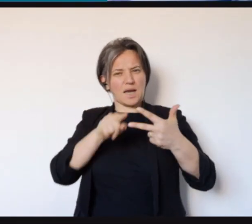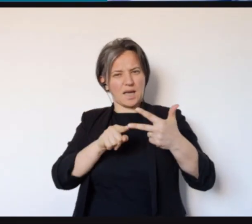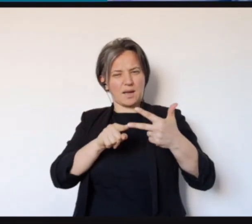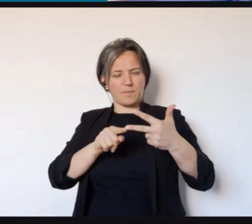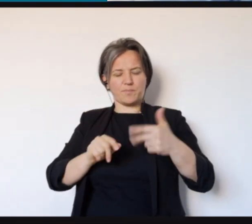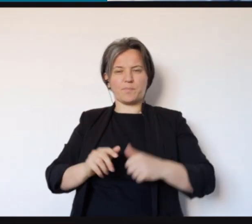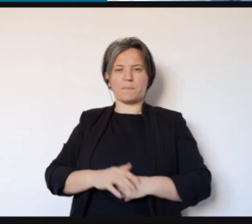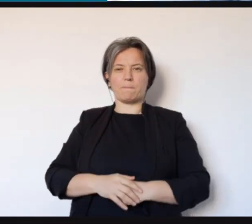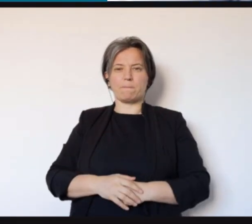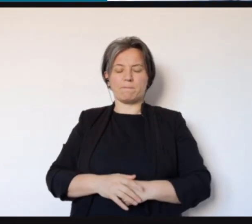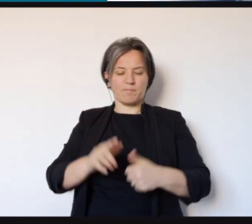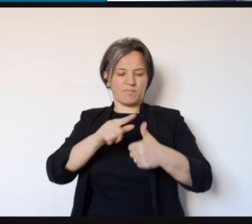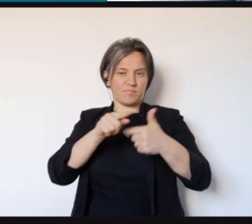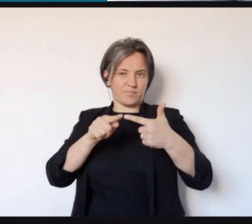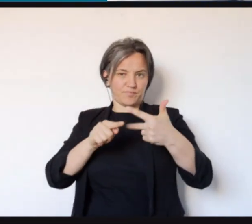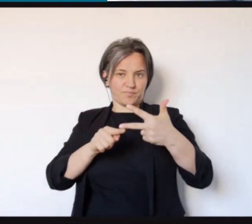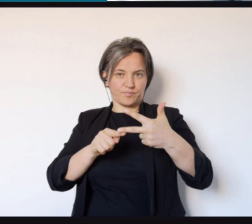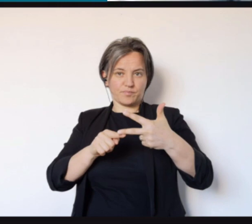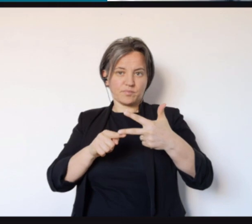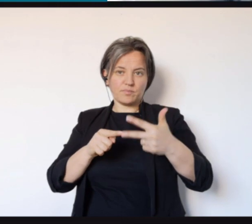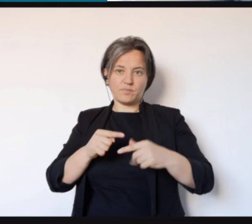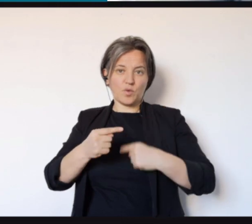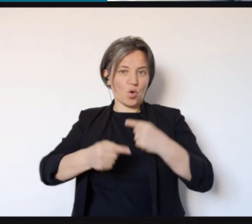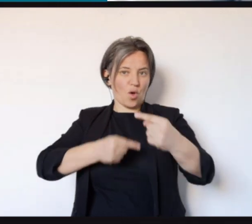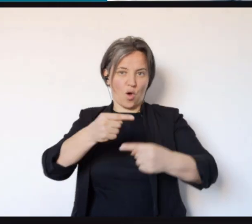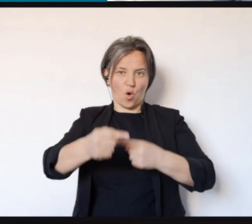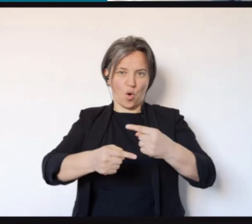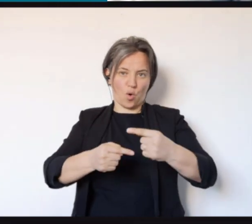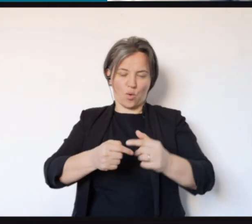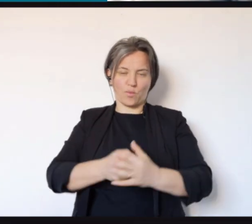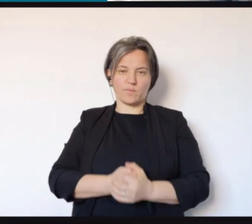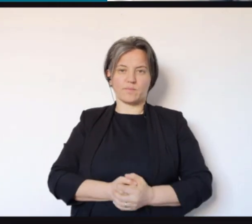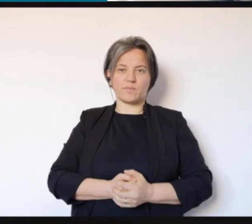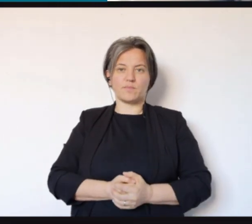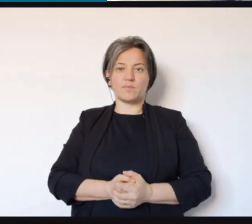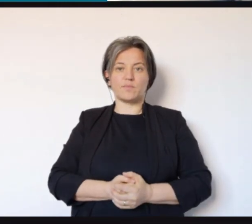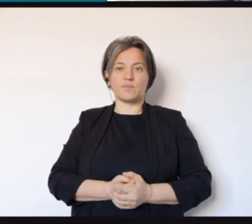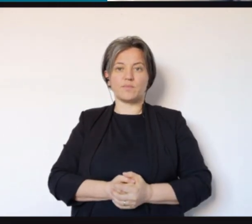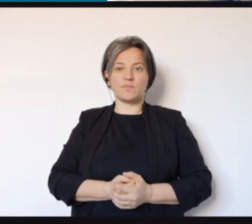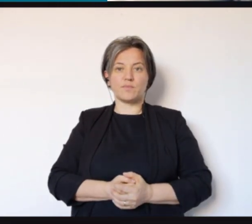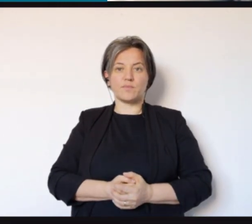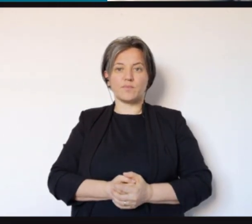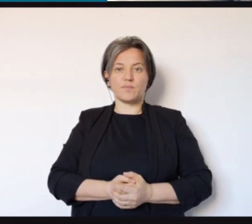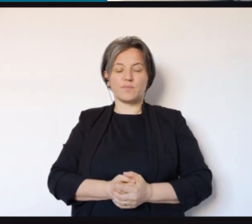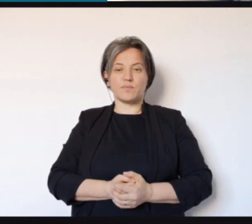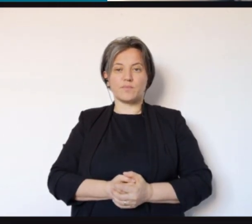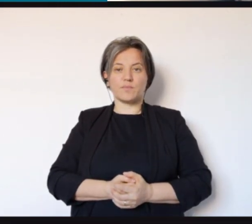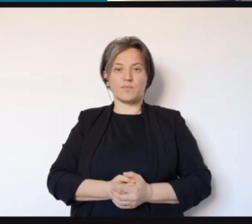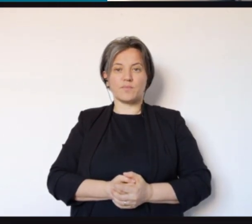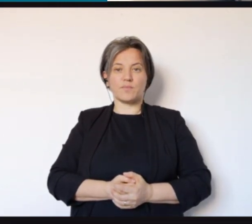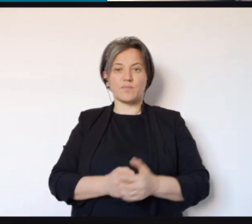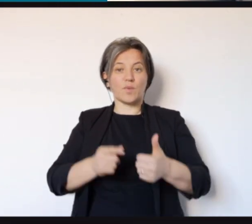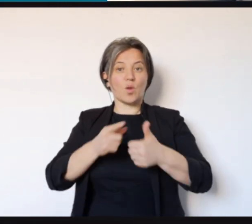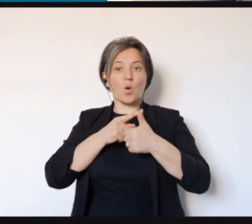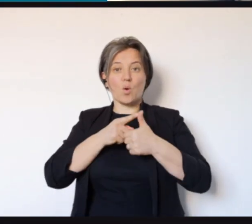che secondo me ci portiamo dietro in questo periodo. Uno